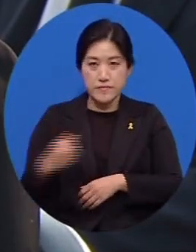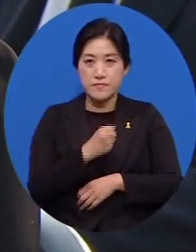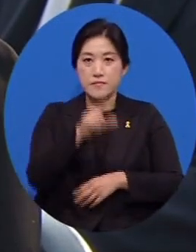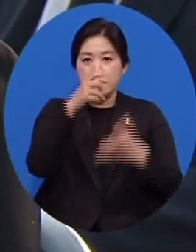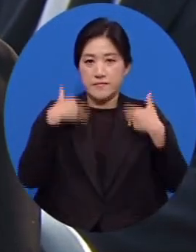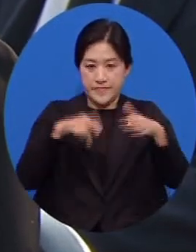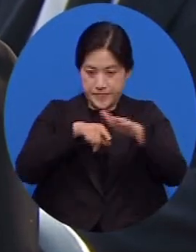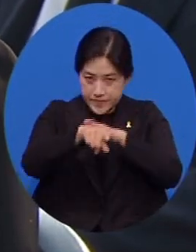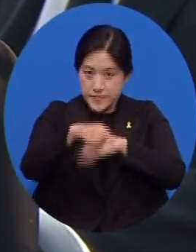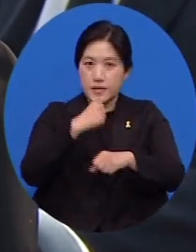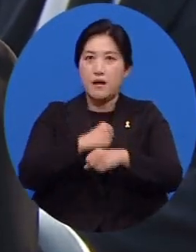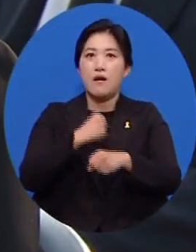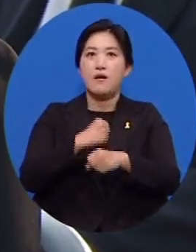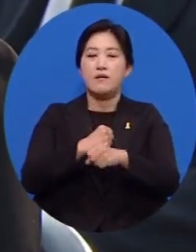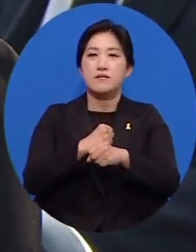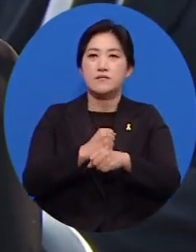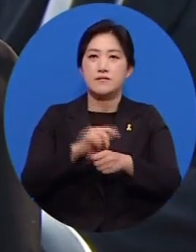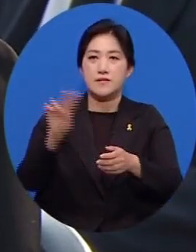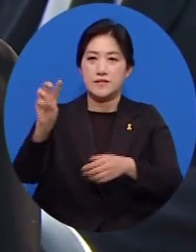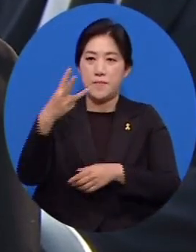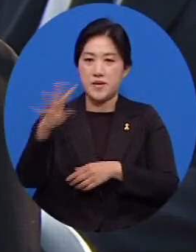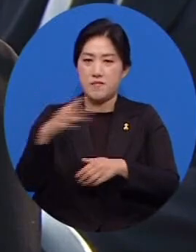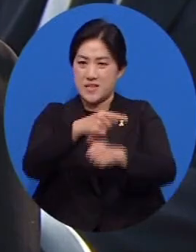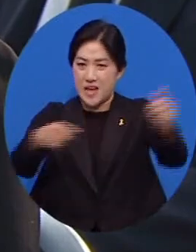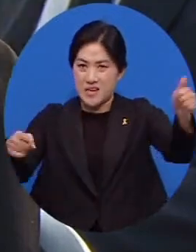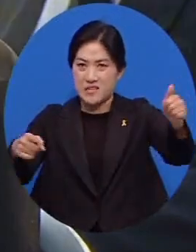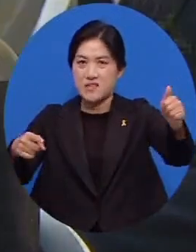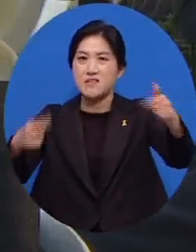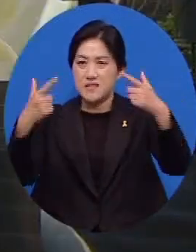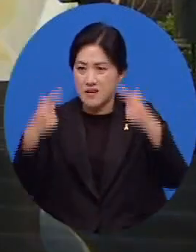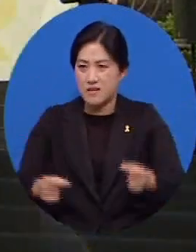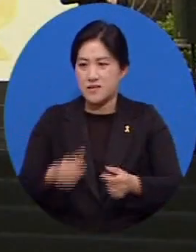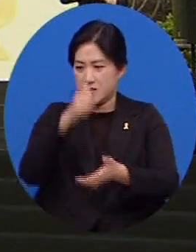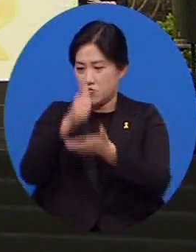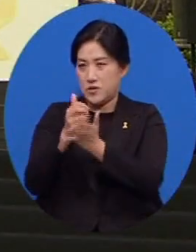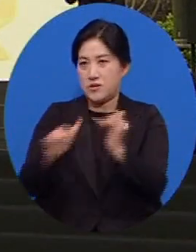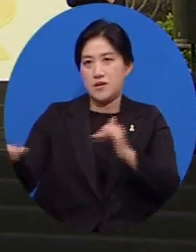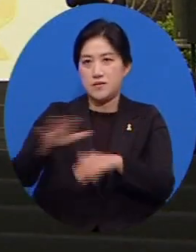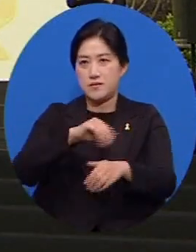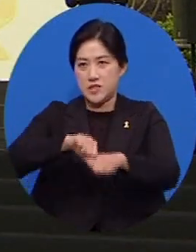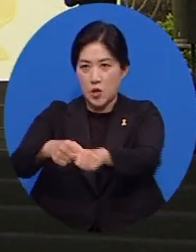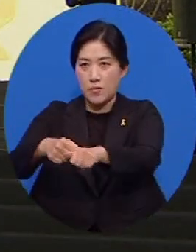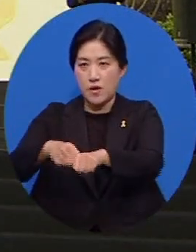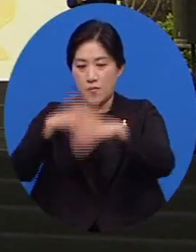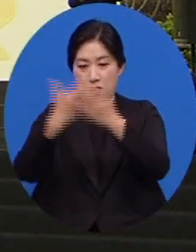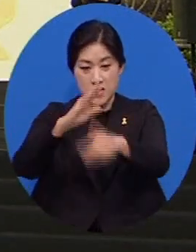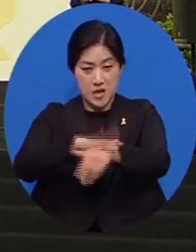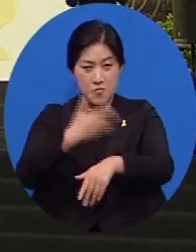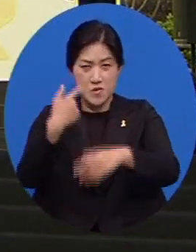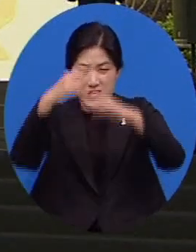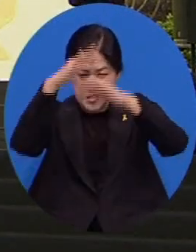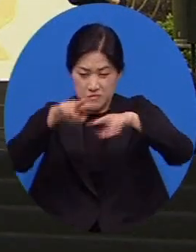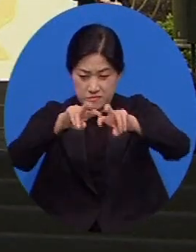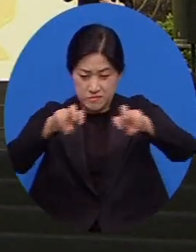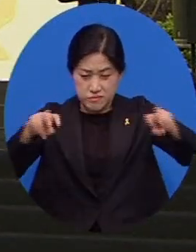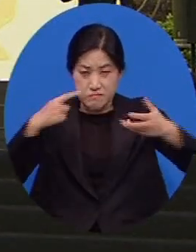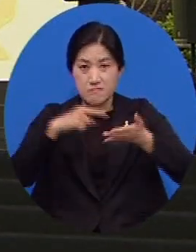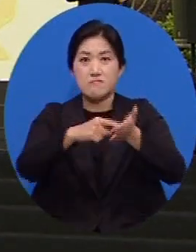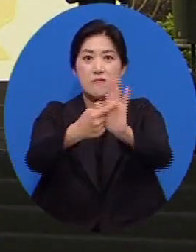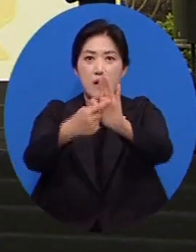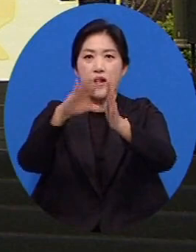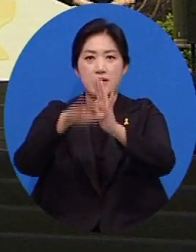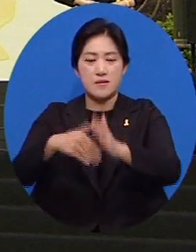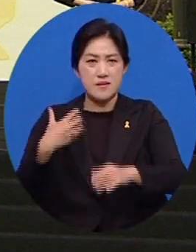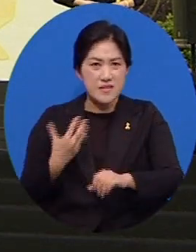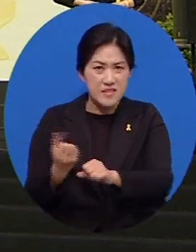정부가 앞장서 304분 국민을 살인한 범죄자들을 처벌하고 모든 잘못을 밝혀내야 합니다. 그래야만